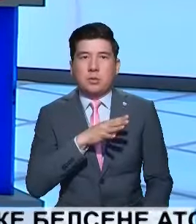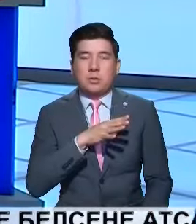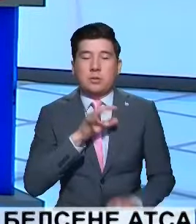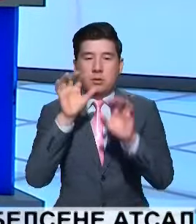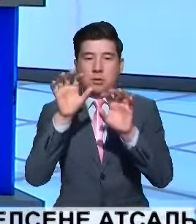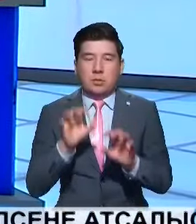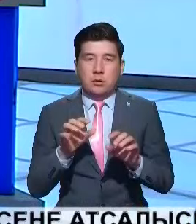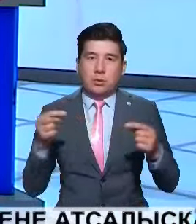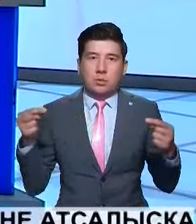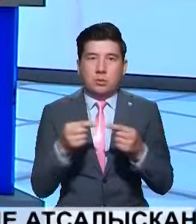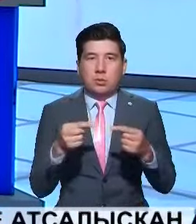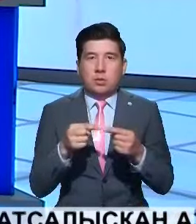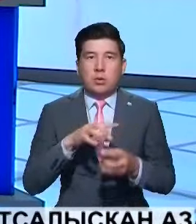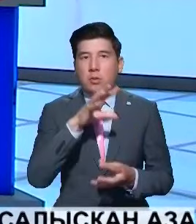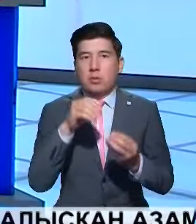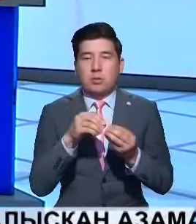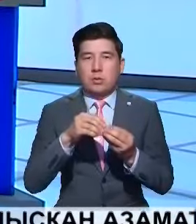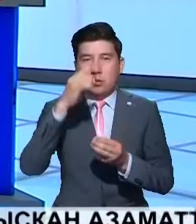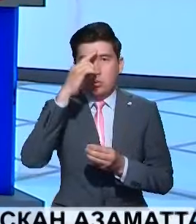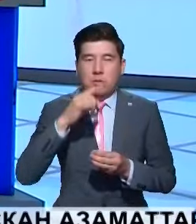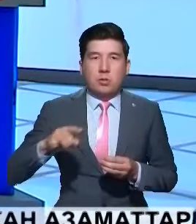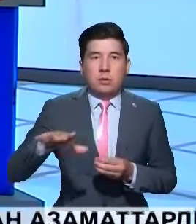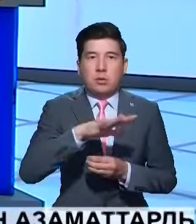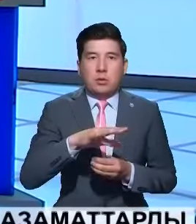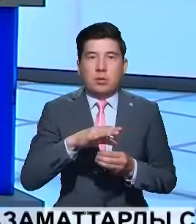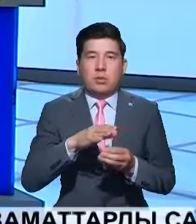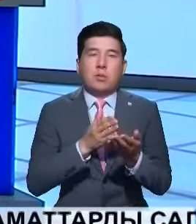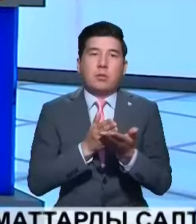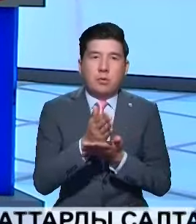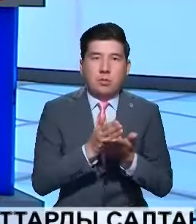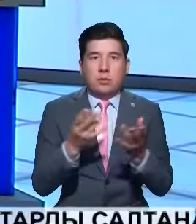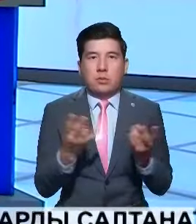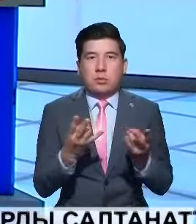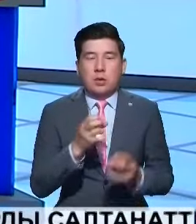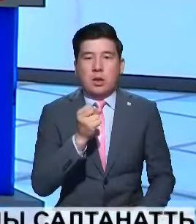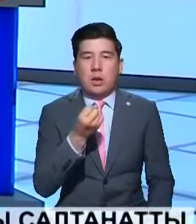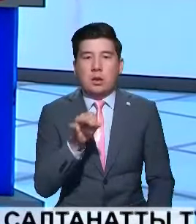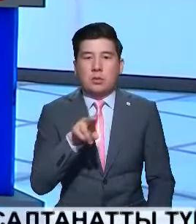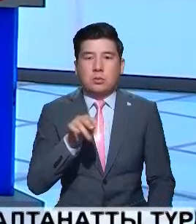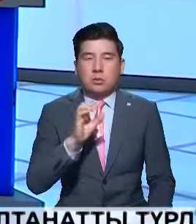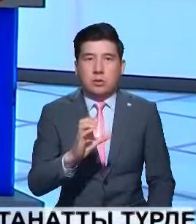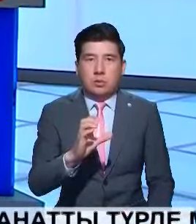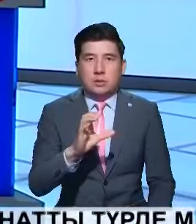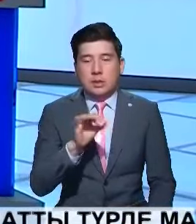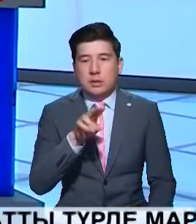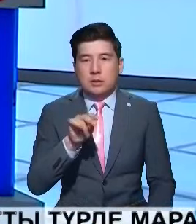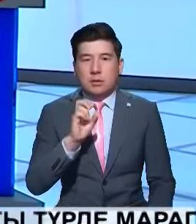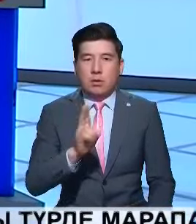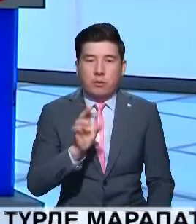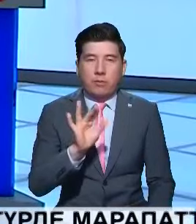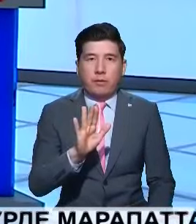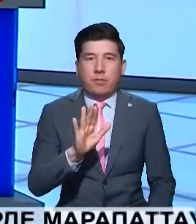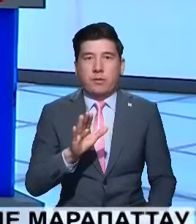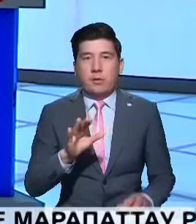заңнамаға және негізгі халықаралық нормаларға сәйкес шешу қажет деді. Айдос Садықовқа қатысты қазір дипломатиялық арналар мен құқық қорғау